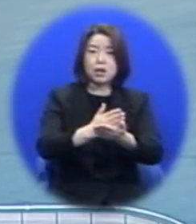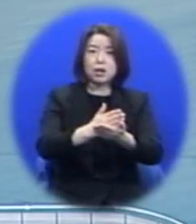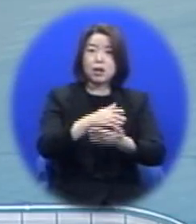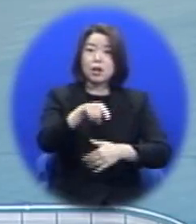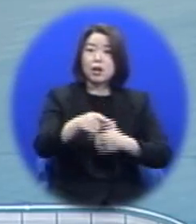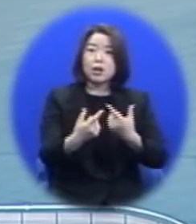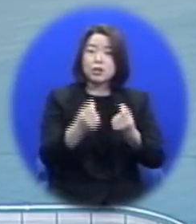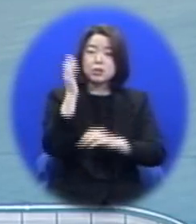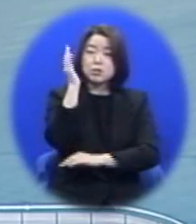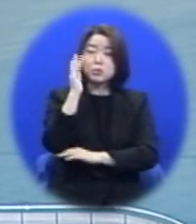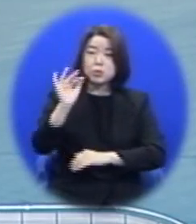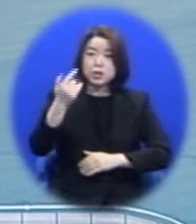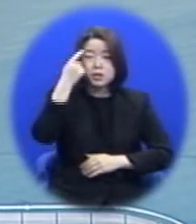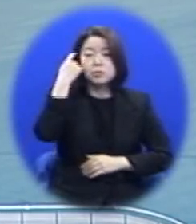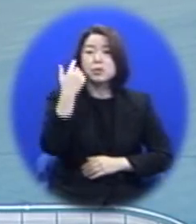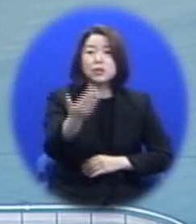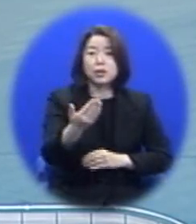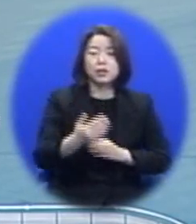이렇게 설교해야 되는 겁니까?